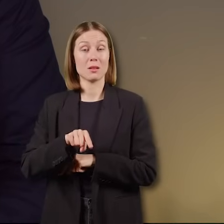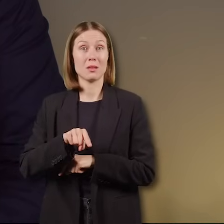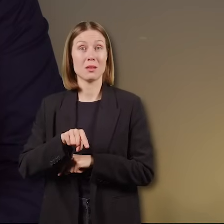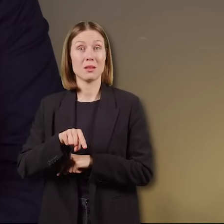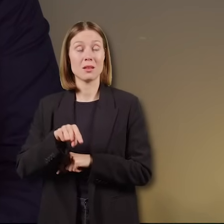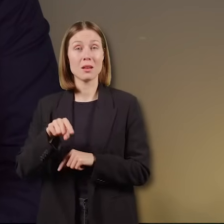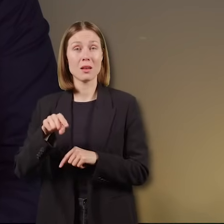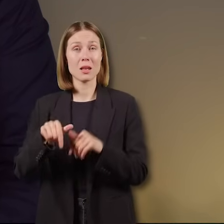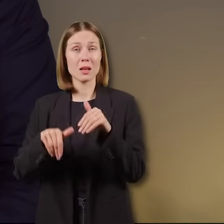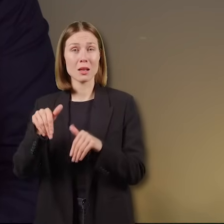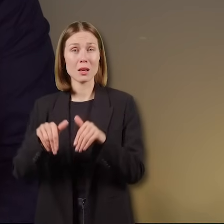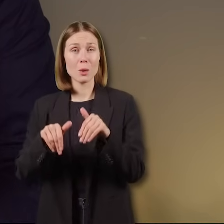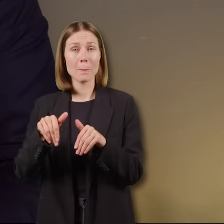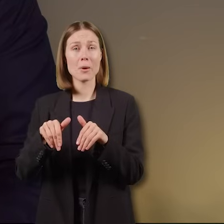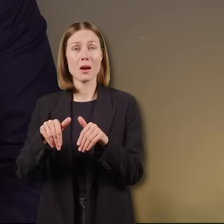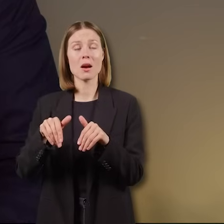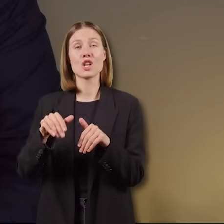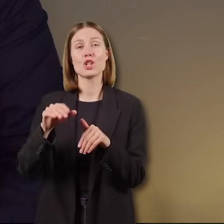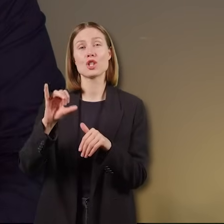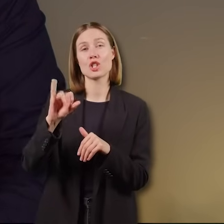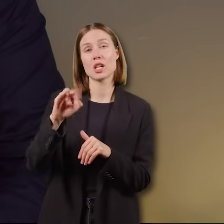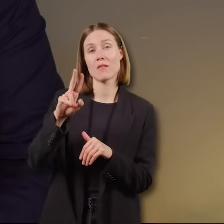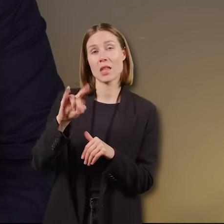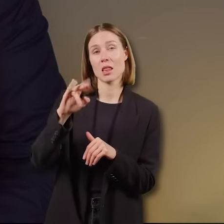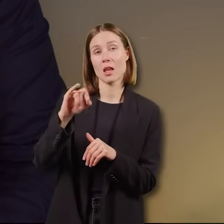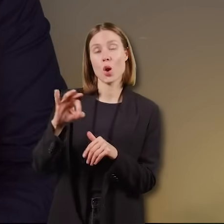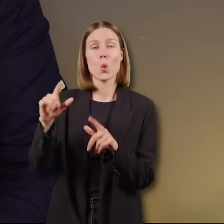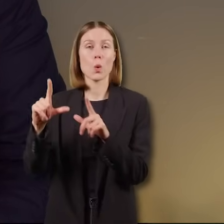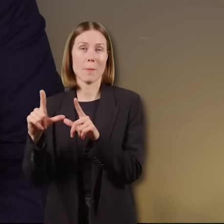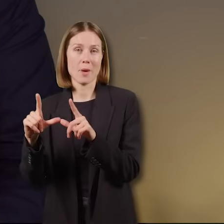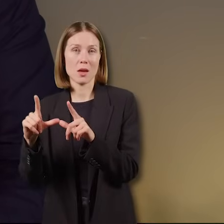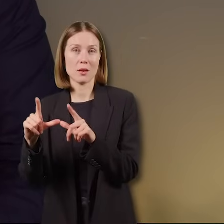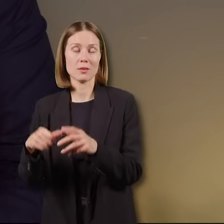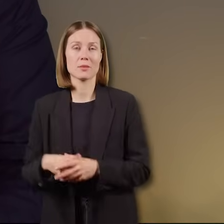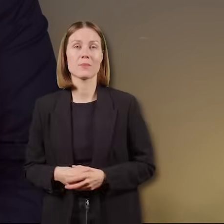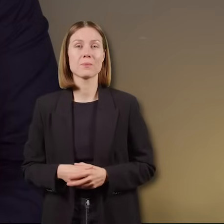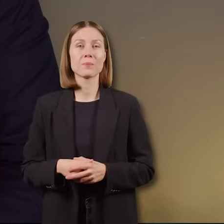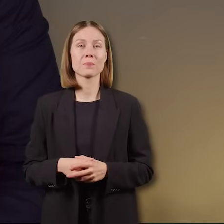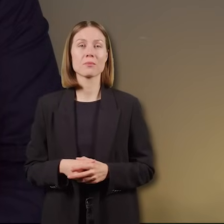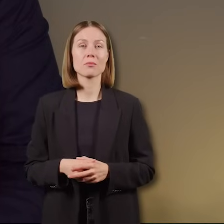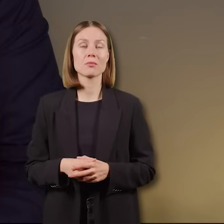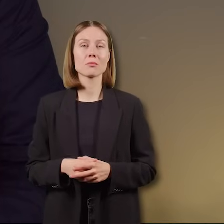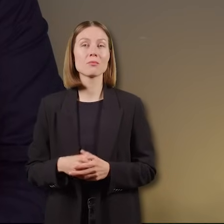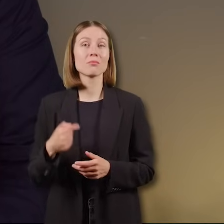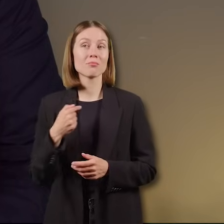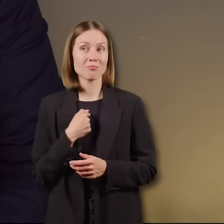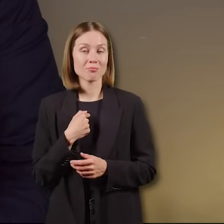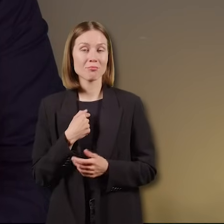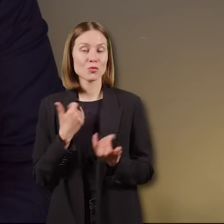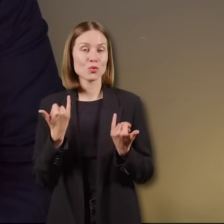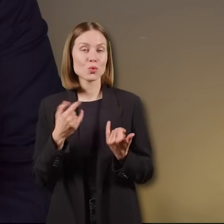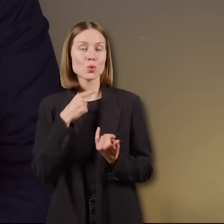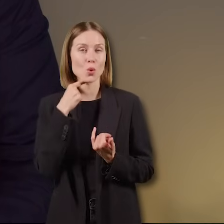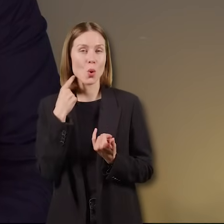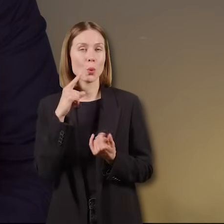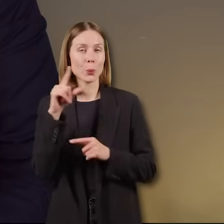šį kartą padaryta apygardą Širvintų Ukmergės. Tai man tenka šiai dienai daug